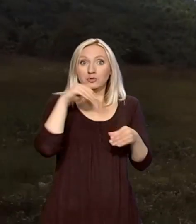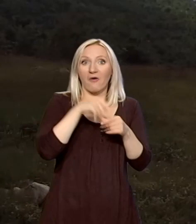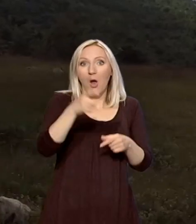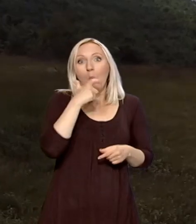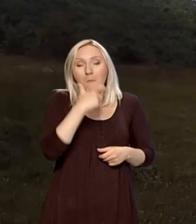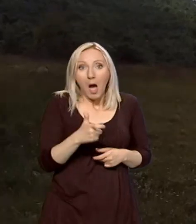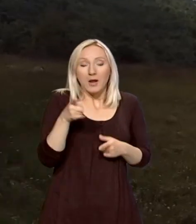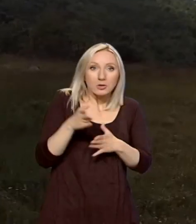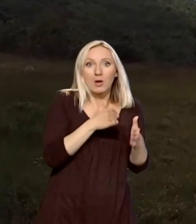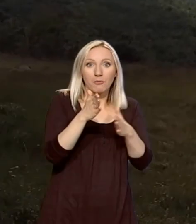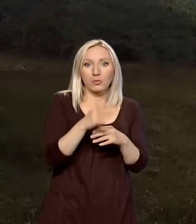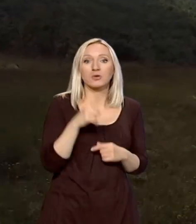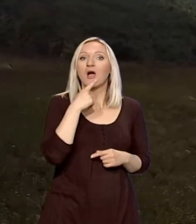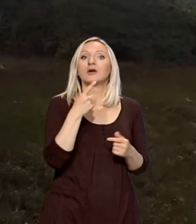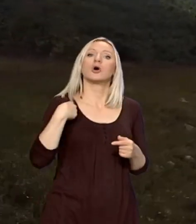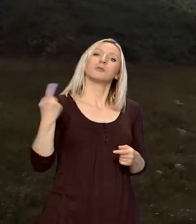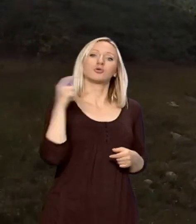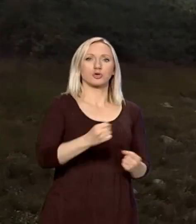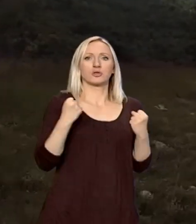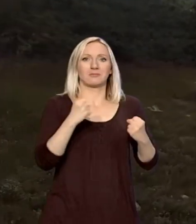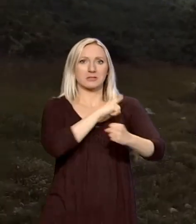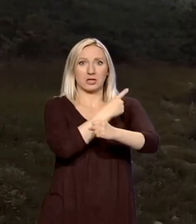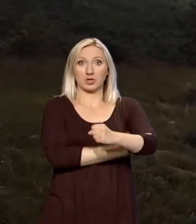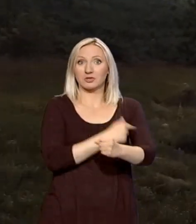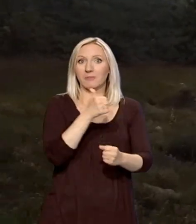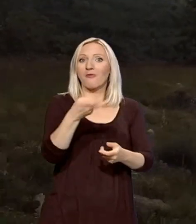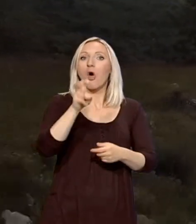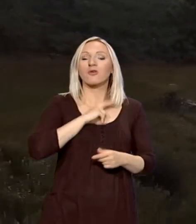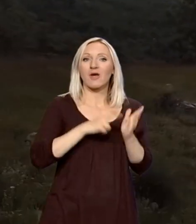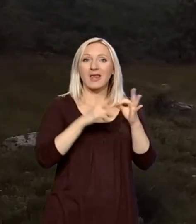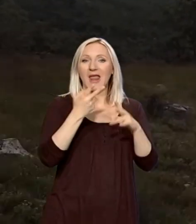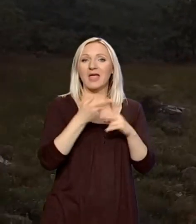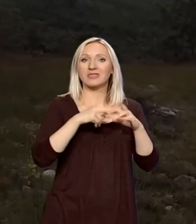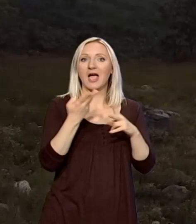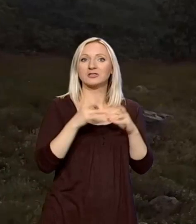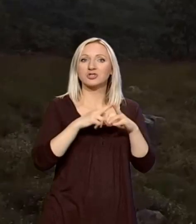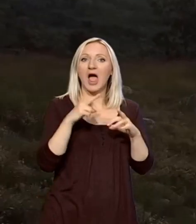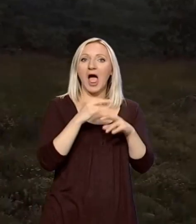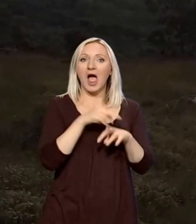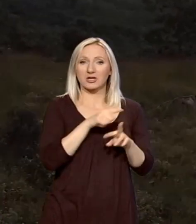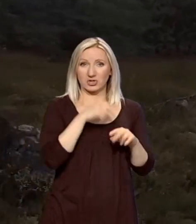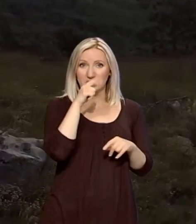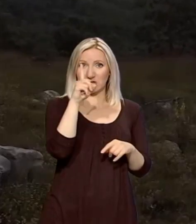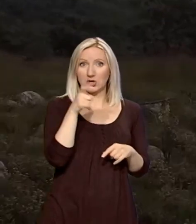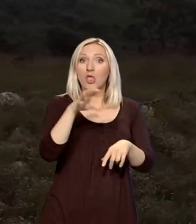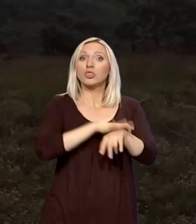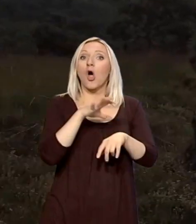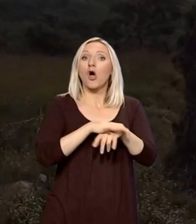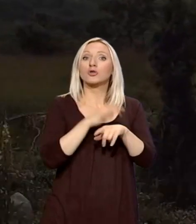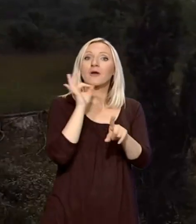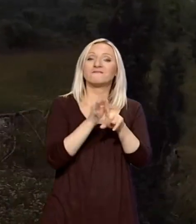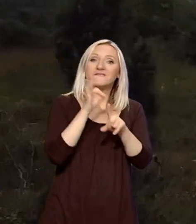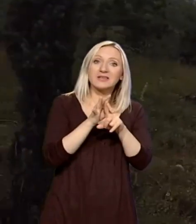putevima. Došli su da se čeliče. Taj odgovor prva mi je dala Nataša Adžić, doktor fizike i predavač na